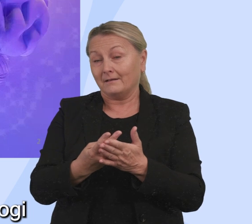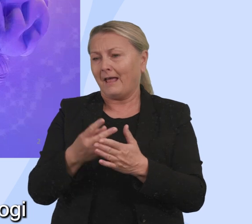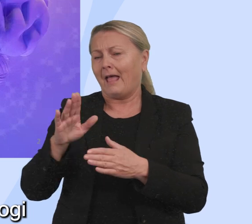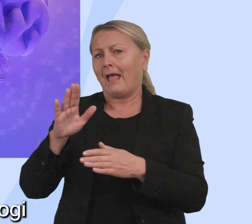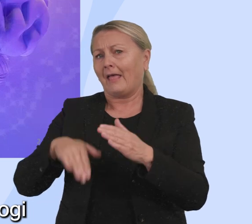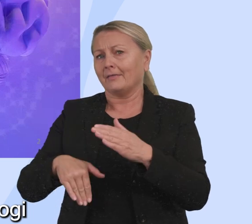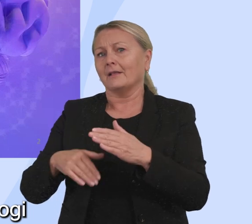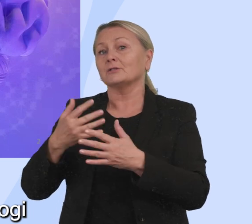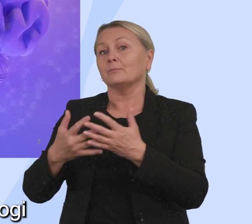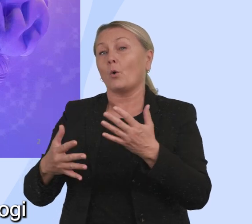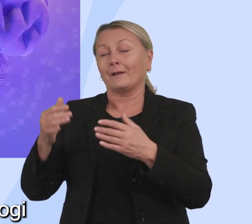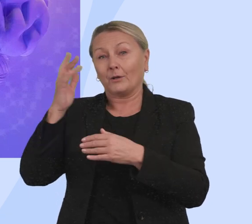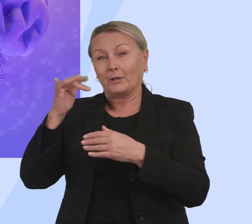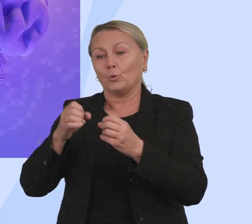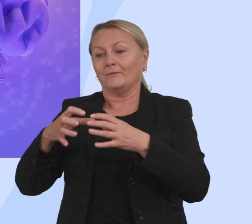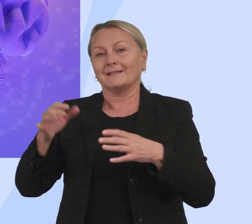sociologiske teorier.